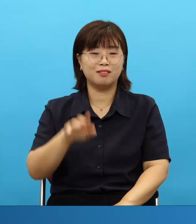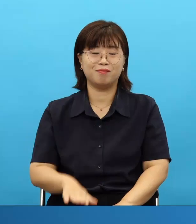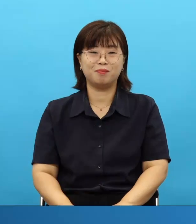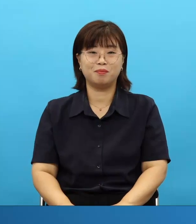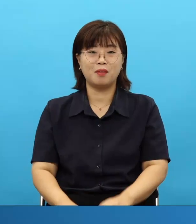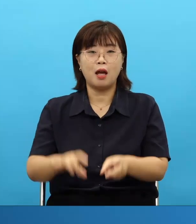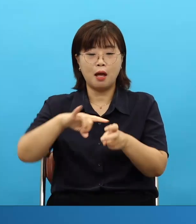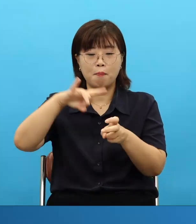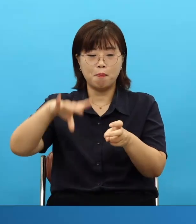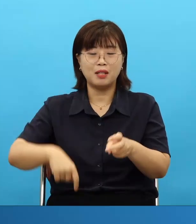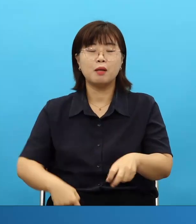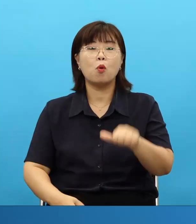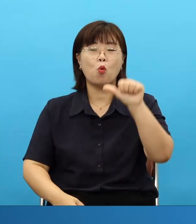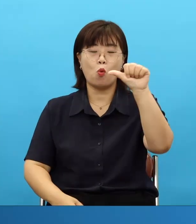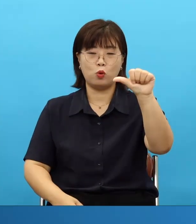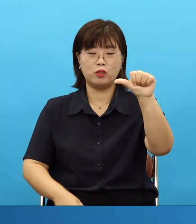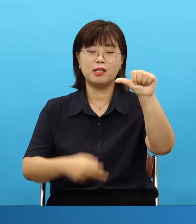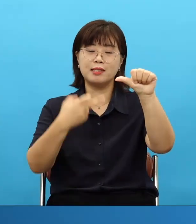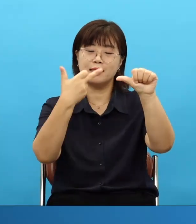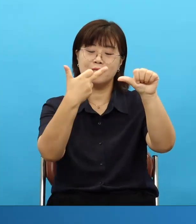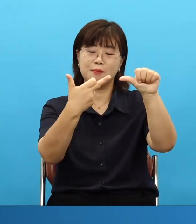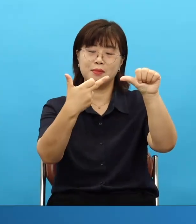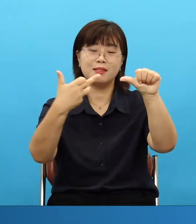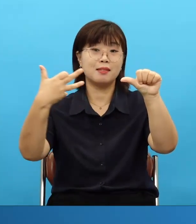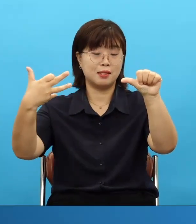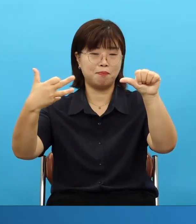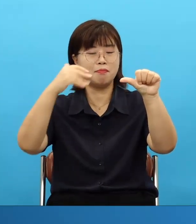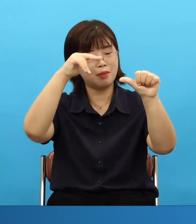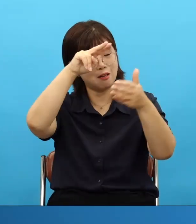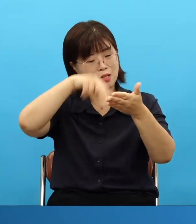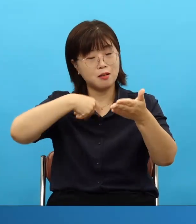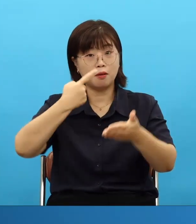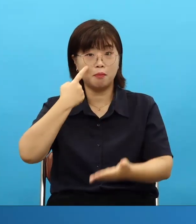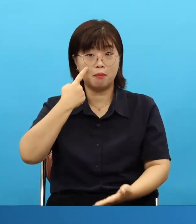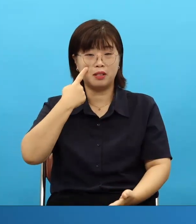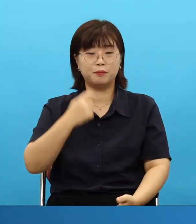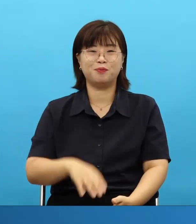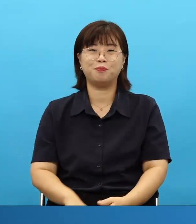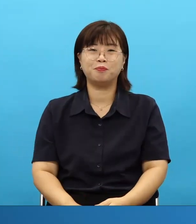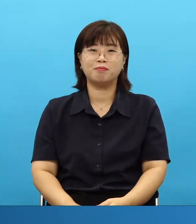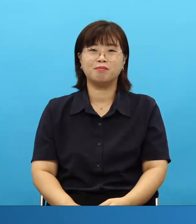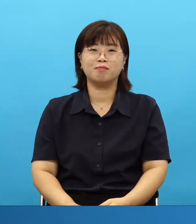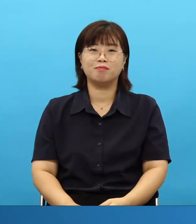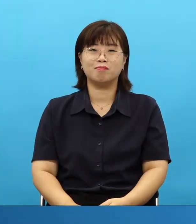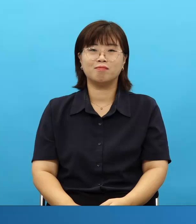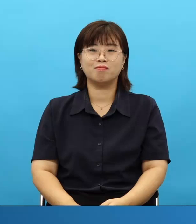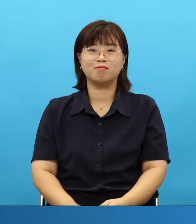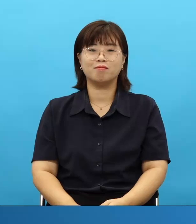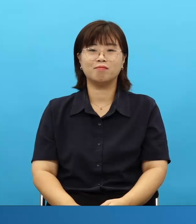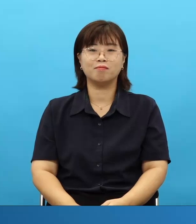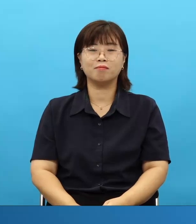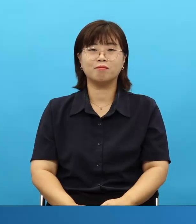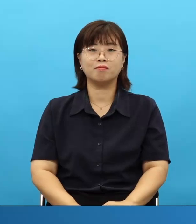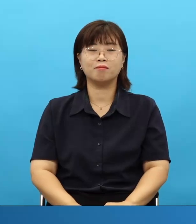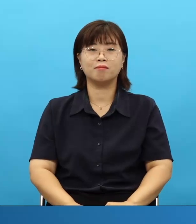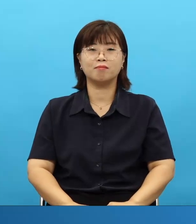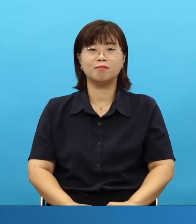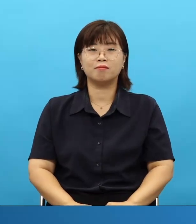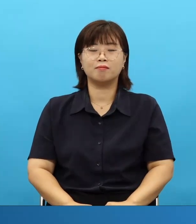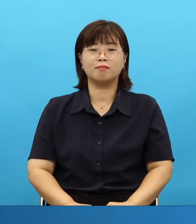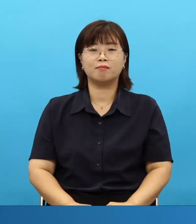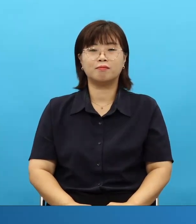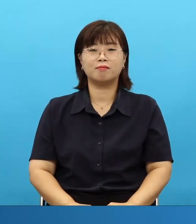5장 17절 18절. And Matthew 5, 딱 그렇습니다. 17 and 18. 10가지 발판이 대단한 겁니다. So these 10 foundations of faith, they're